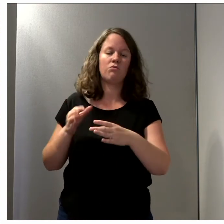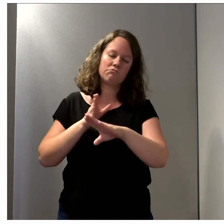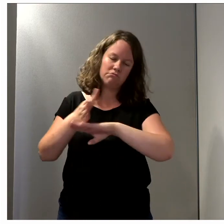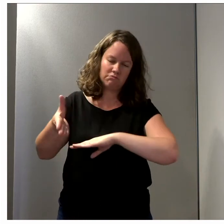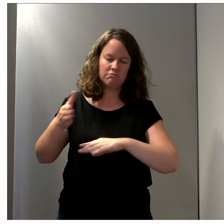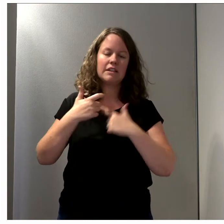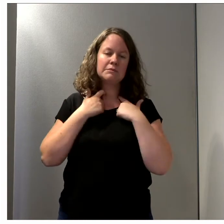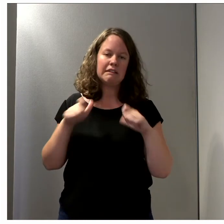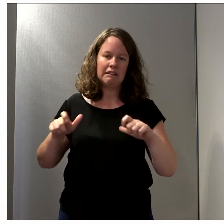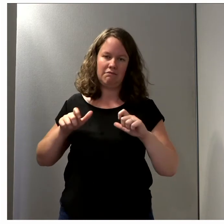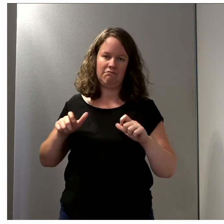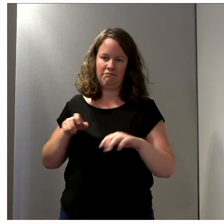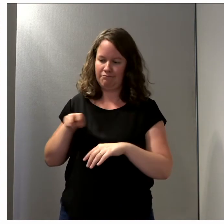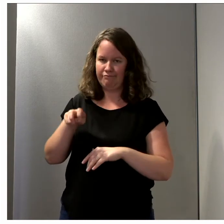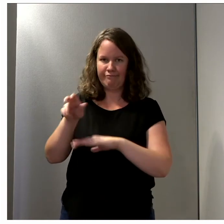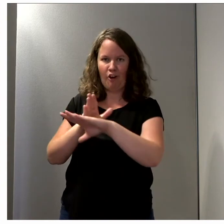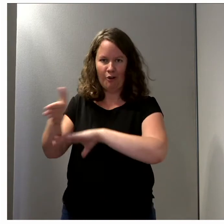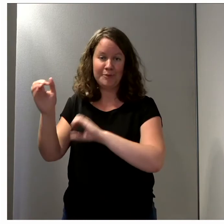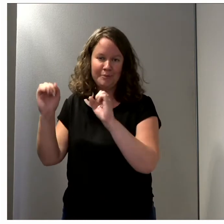fauteuils. Et